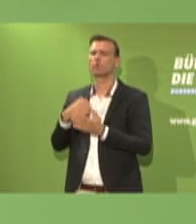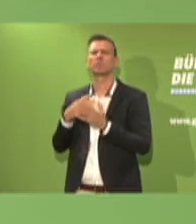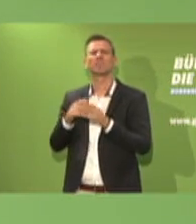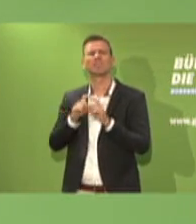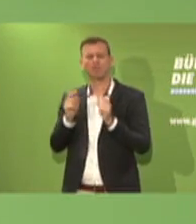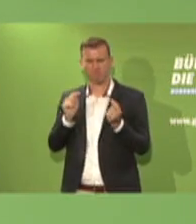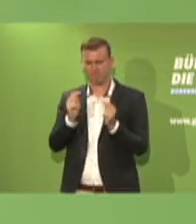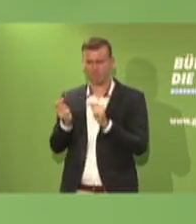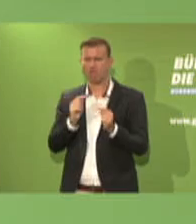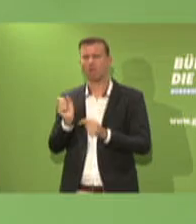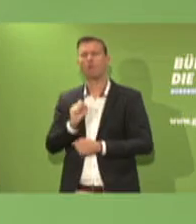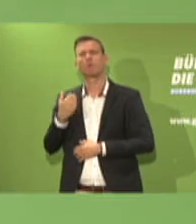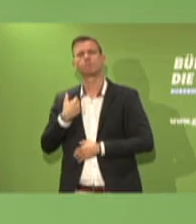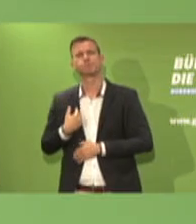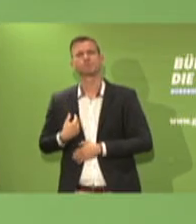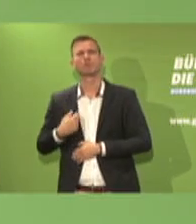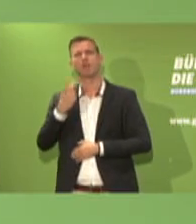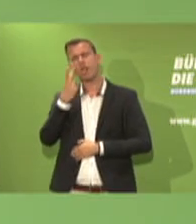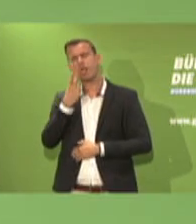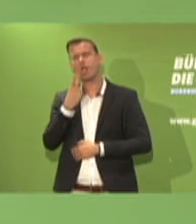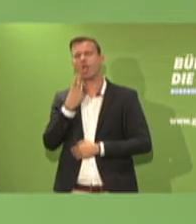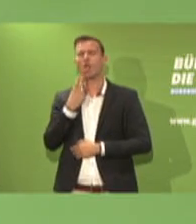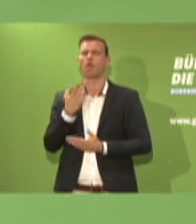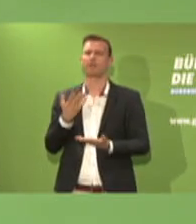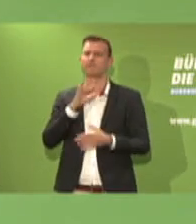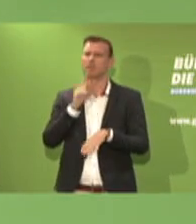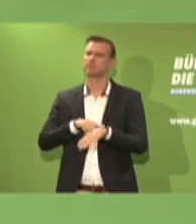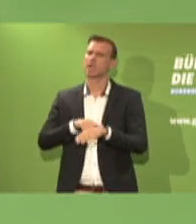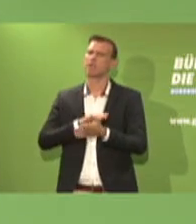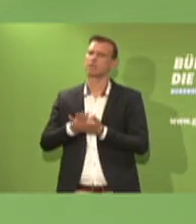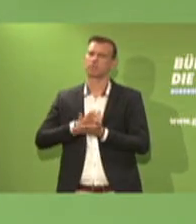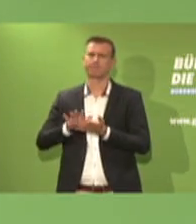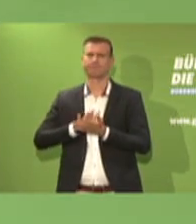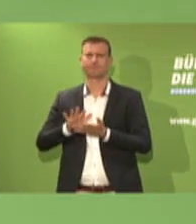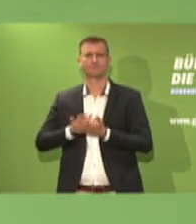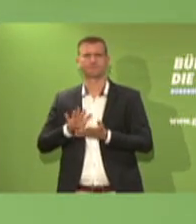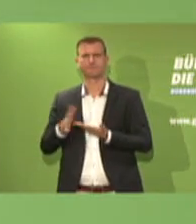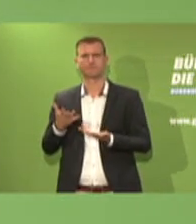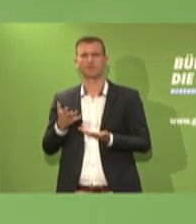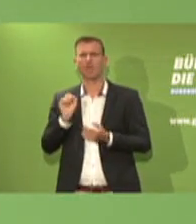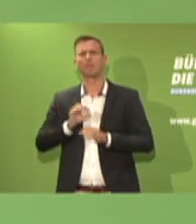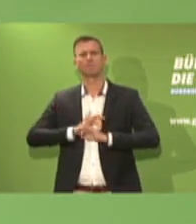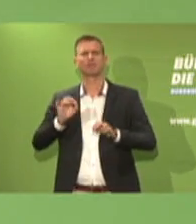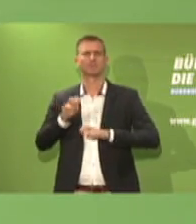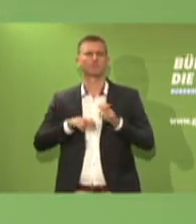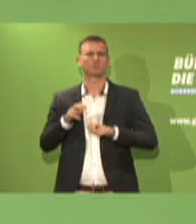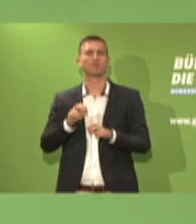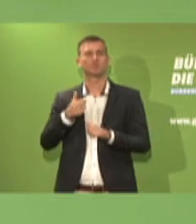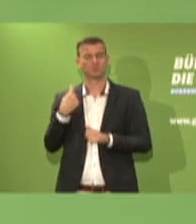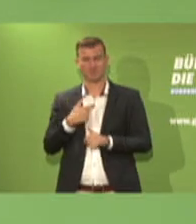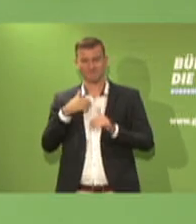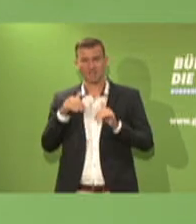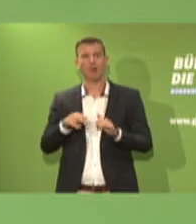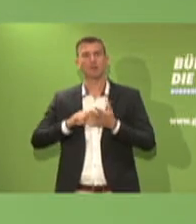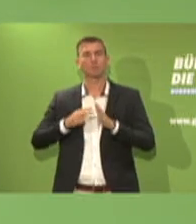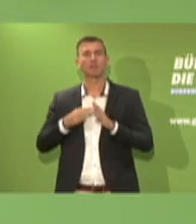alle, kosten Nerven, Kraft, vor allen Dingen viel Zeit, die man weitaus besser verwenden kann und in unserem Fall vor allen Dingen in der